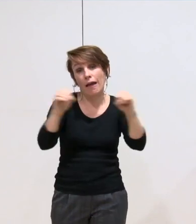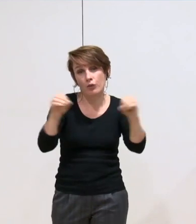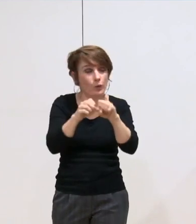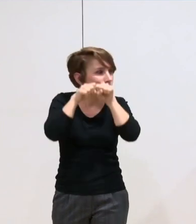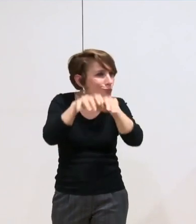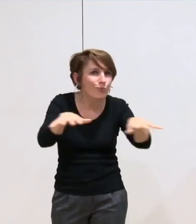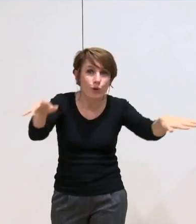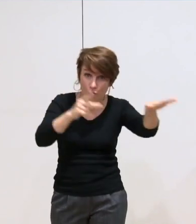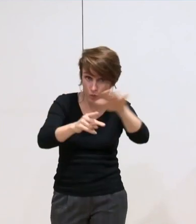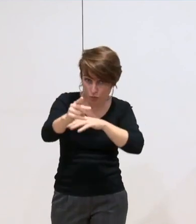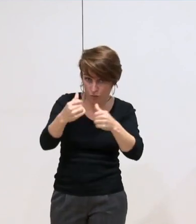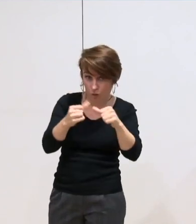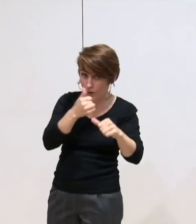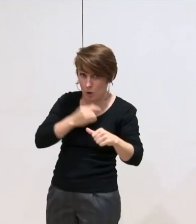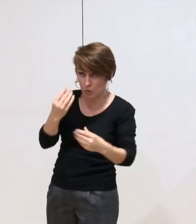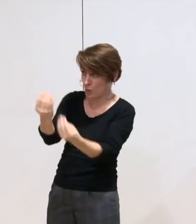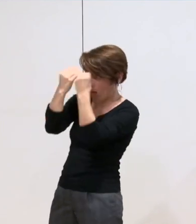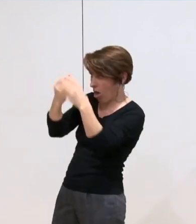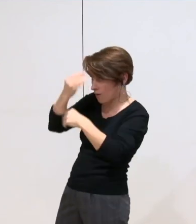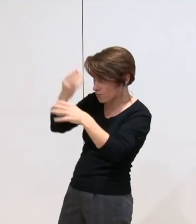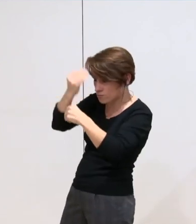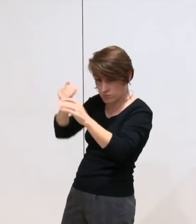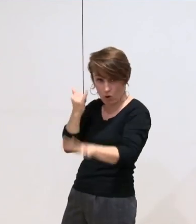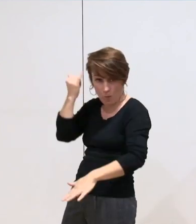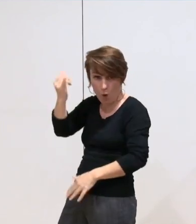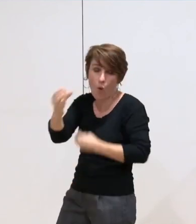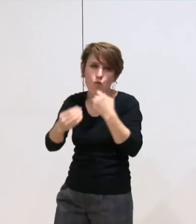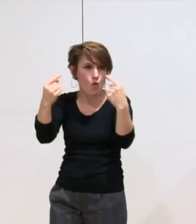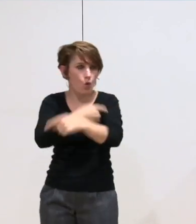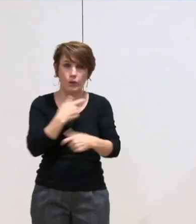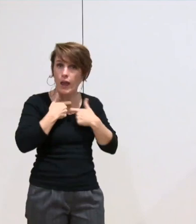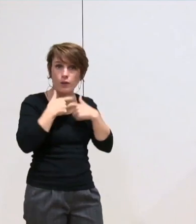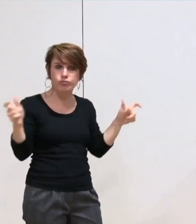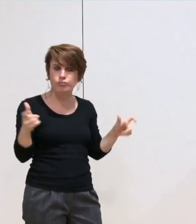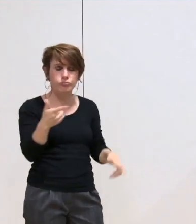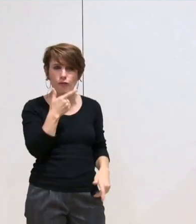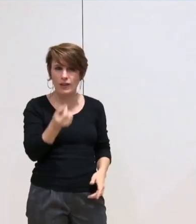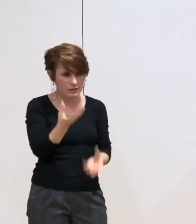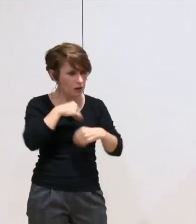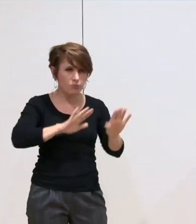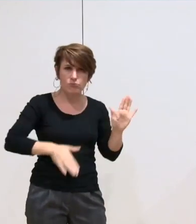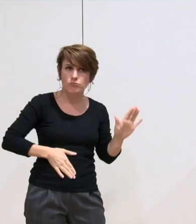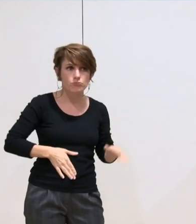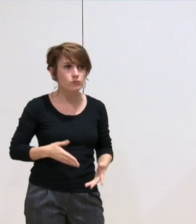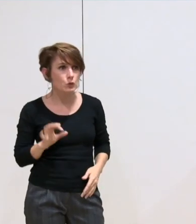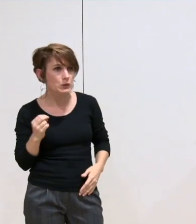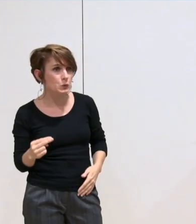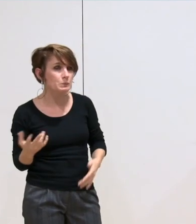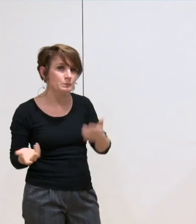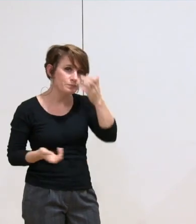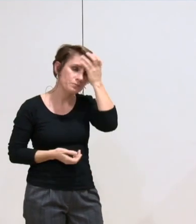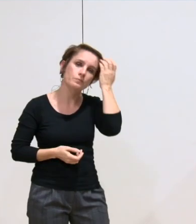ou éventuellement un peu longues. Ou est-ce que c'est au contraire très très facile d'accès comme les logiciels plus classiques ?